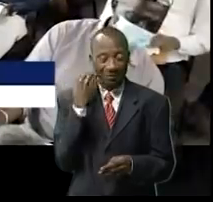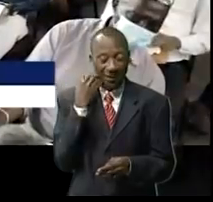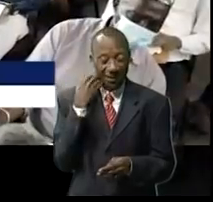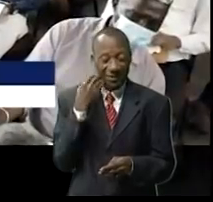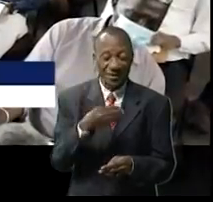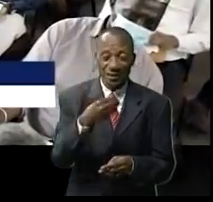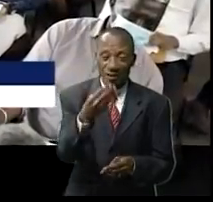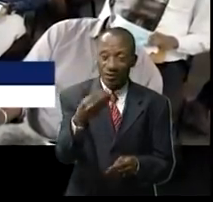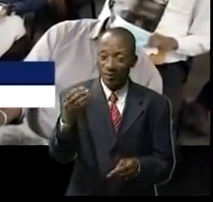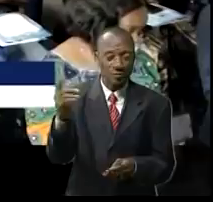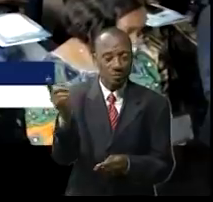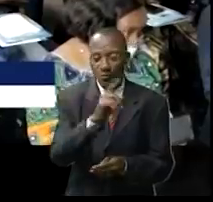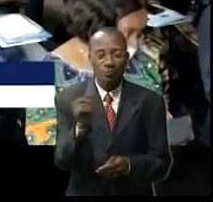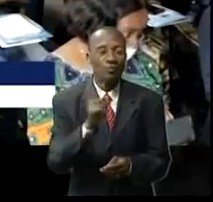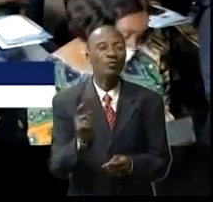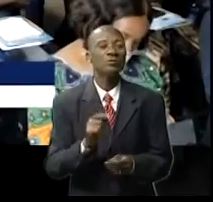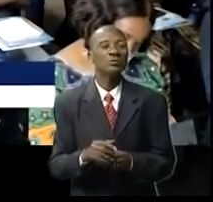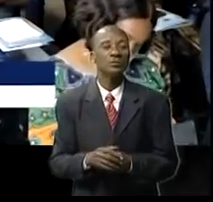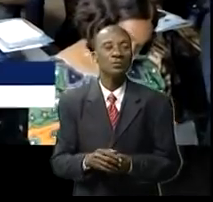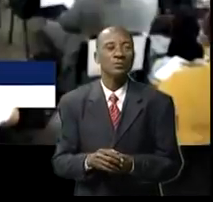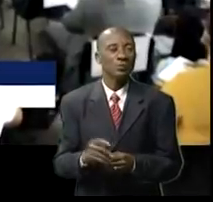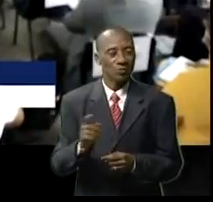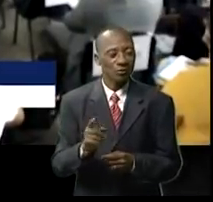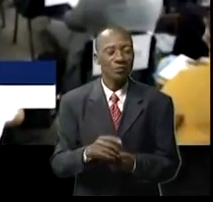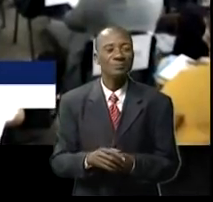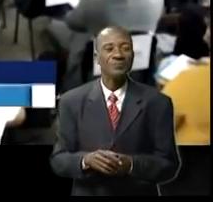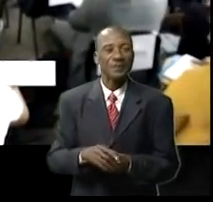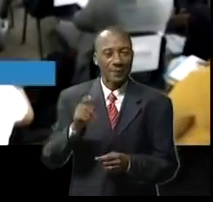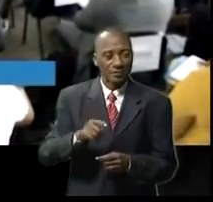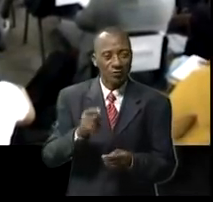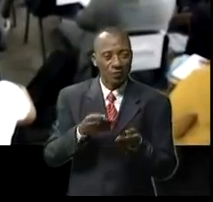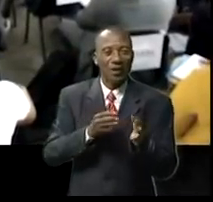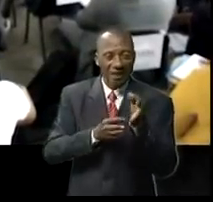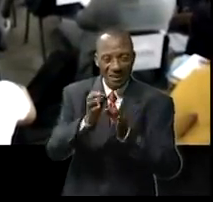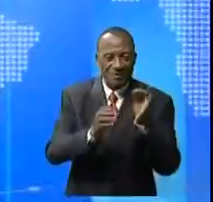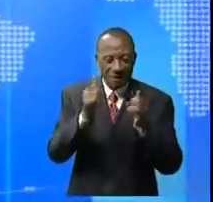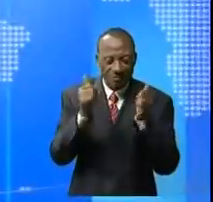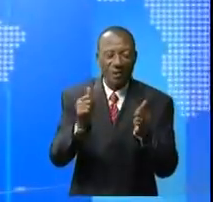sur les diagnostics à partir de la présentation d'un cas et des investigations de la maladie.